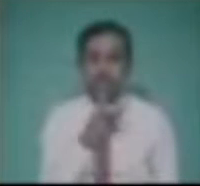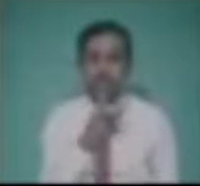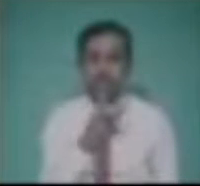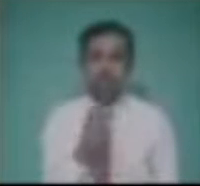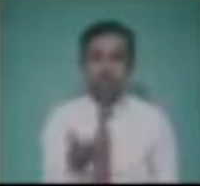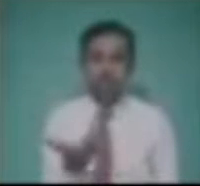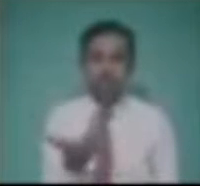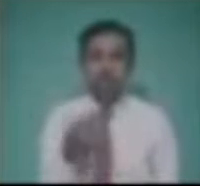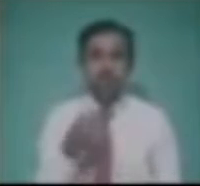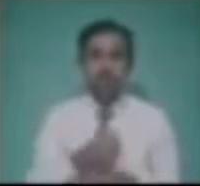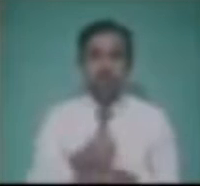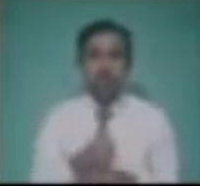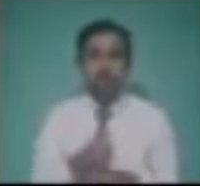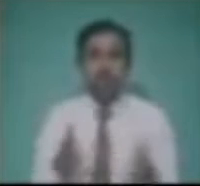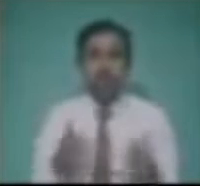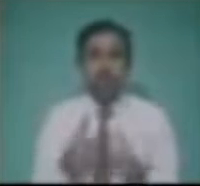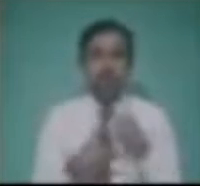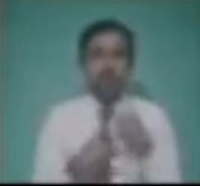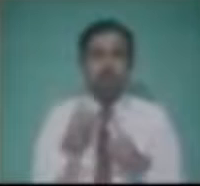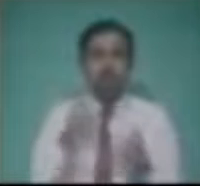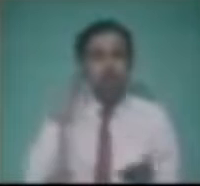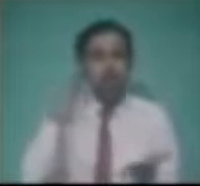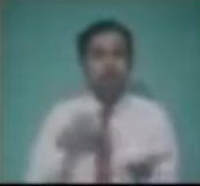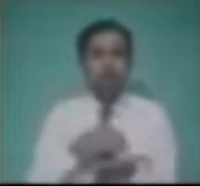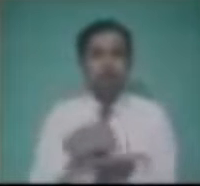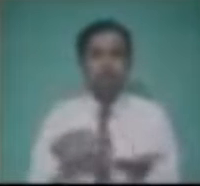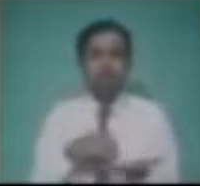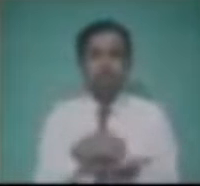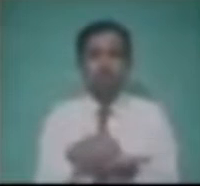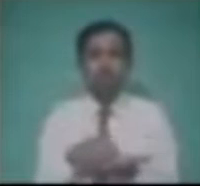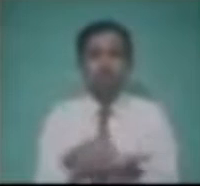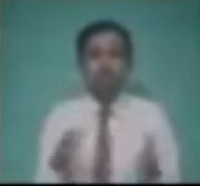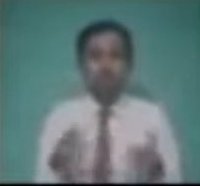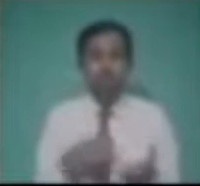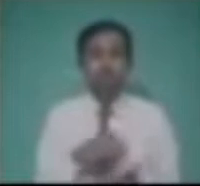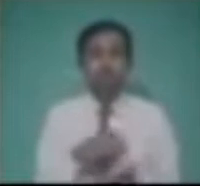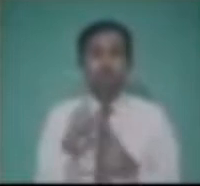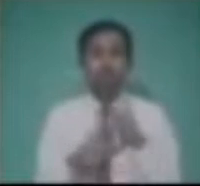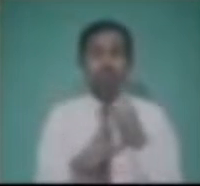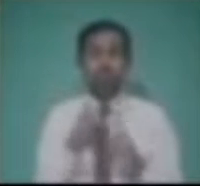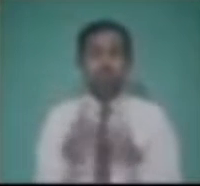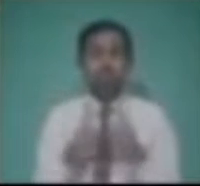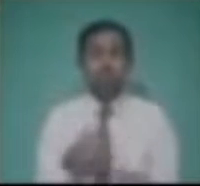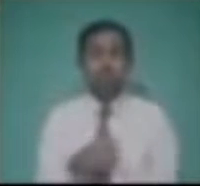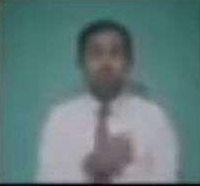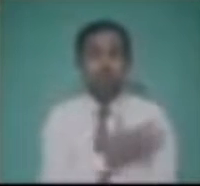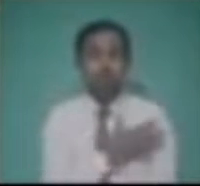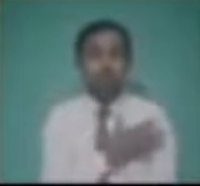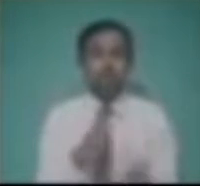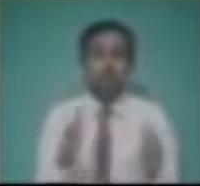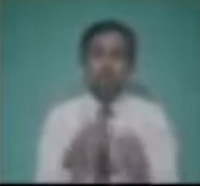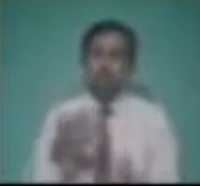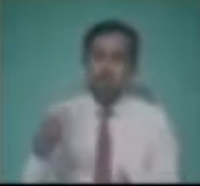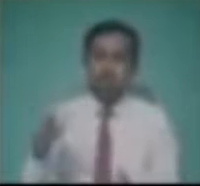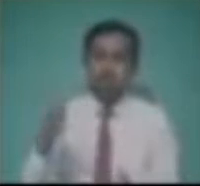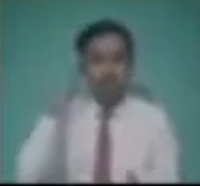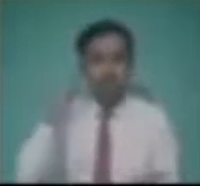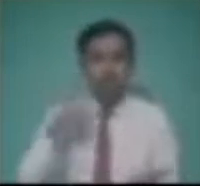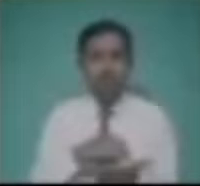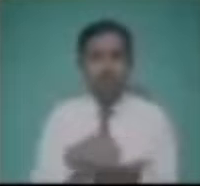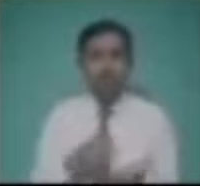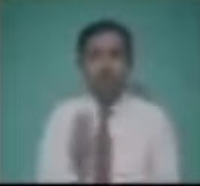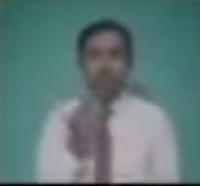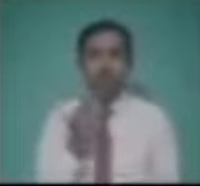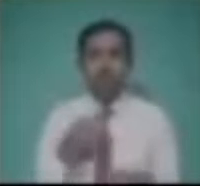තමුන්නාසලේ රජේ සමහරු තාමත් කතා කරනවා කාබනික පෝර ගැන. තාමත් කතා කරනවා. ගෝඨාභය රාජපක්ෂට ගෙදර යන්න වුණා කාබලික පෝර